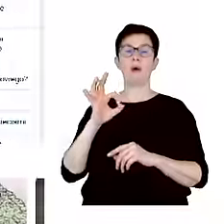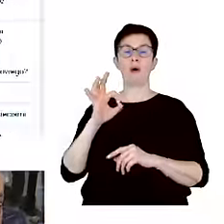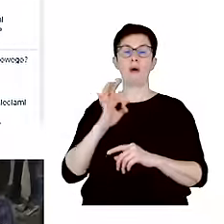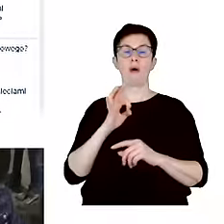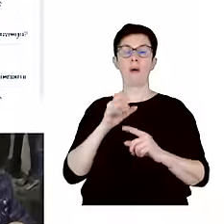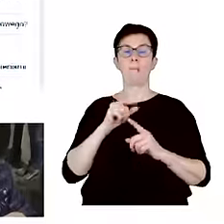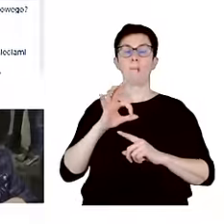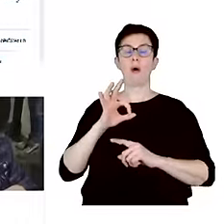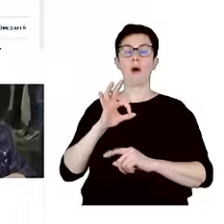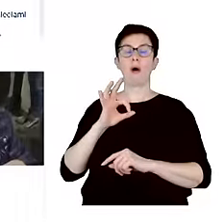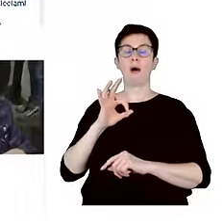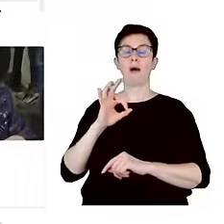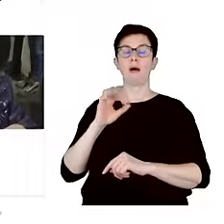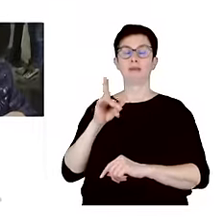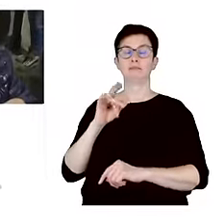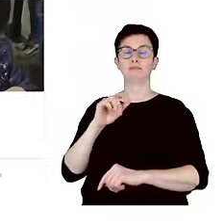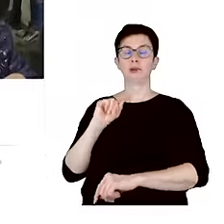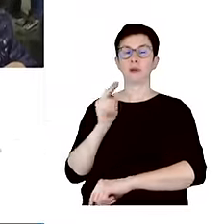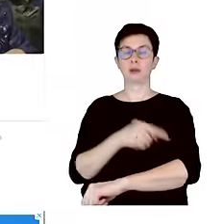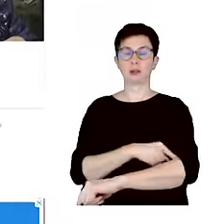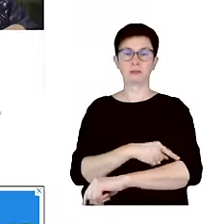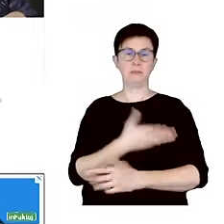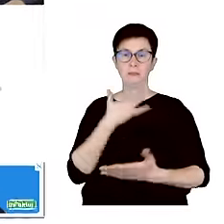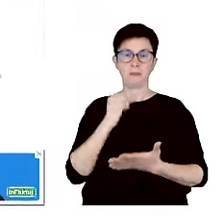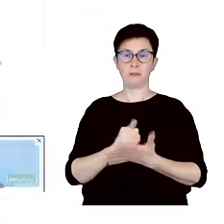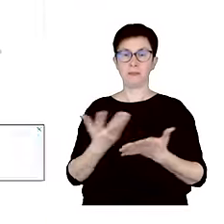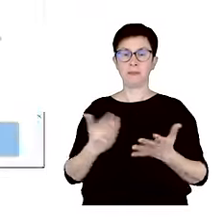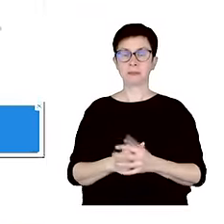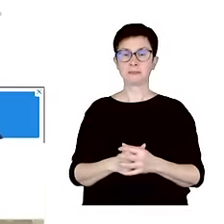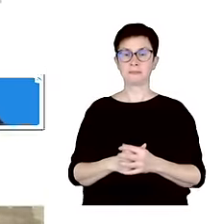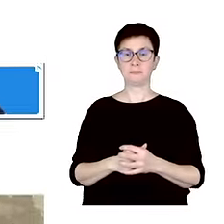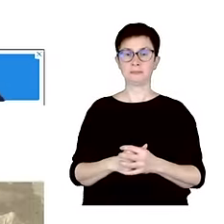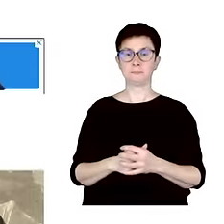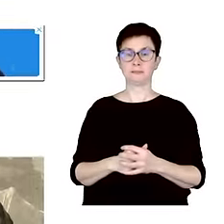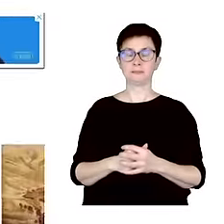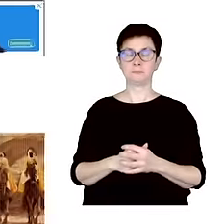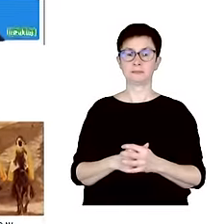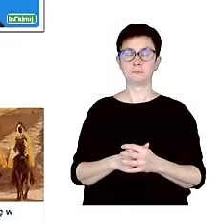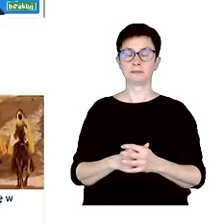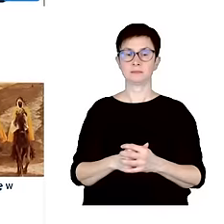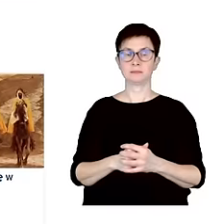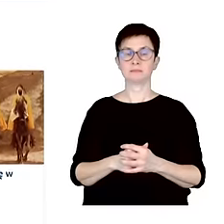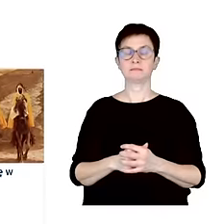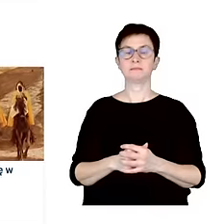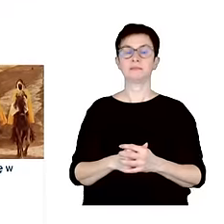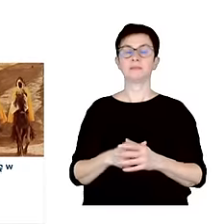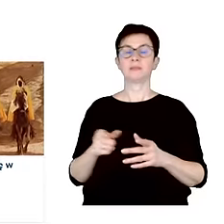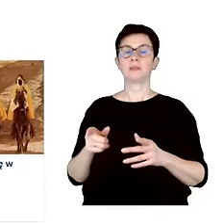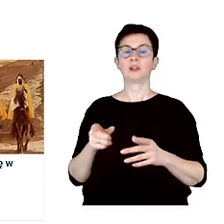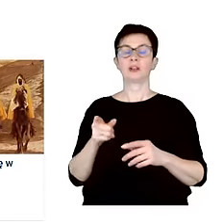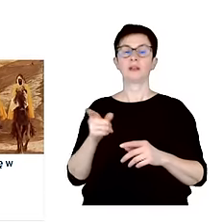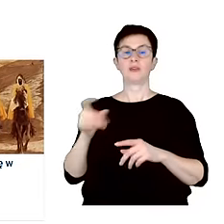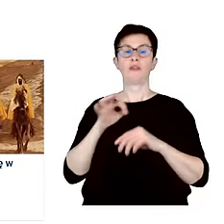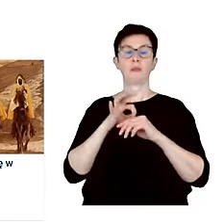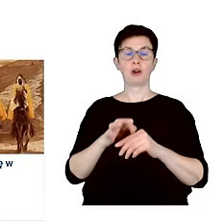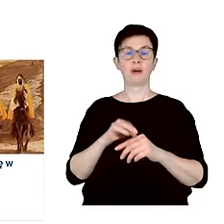istnieje. Czyli tak naprawdę... No może na szczęście, bo to trochę tak jakby był pełniący obowiązki lekarza albo księdza. Ale to jest bardzo niebezpieczne, dlatego że to wprowadza w